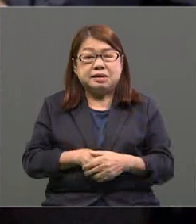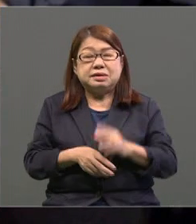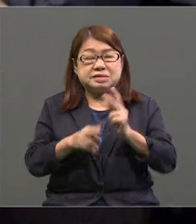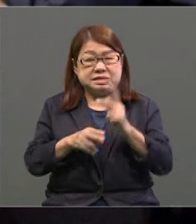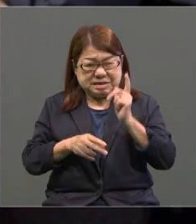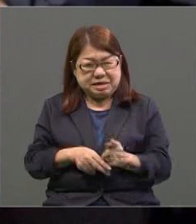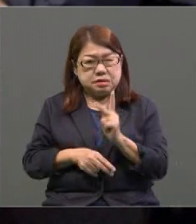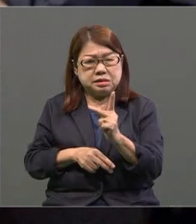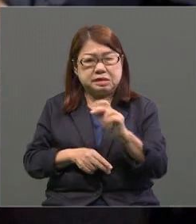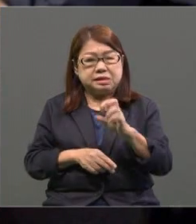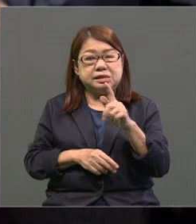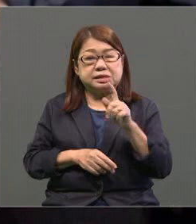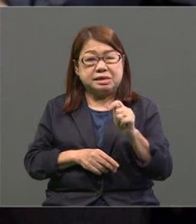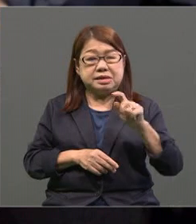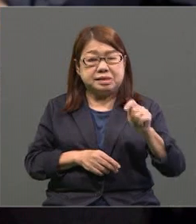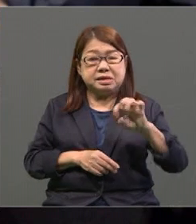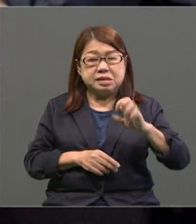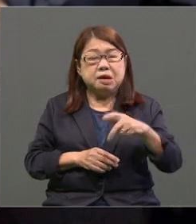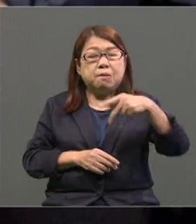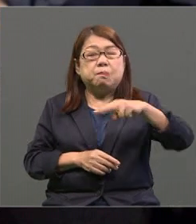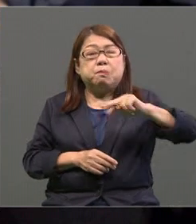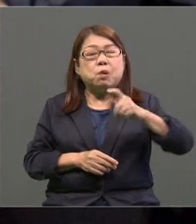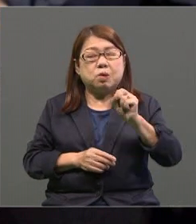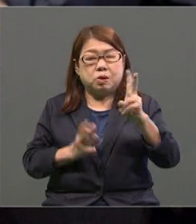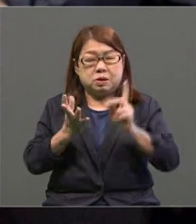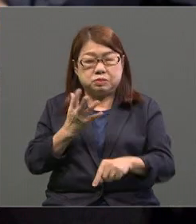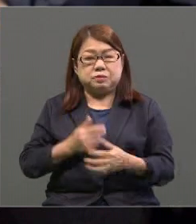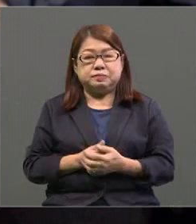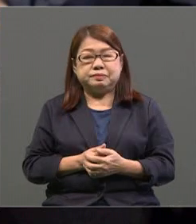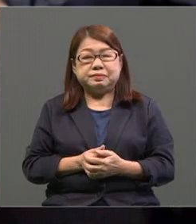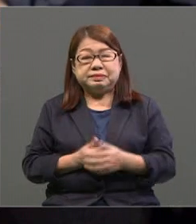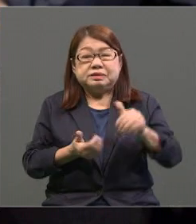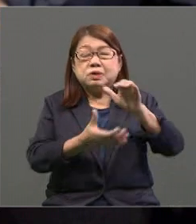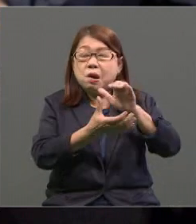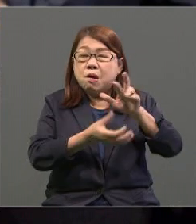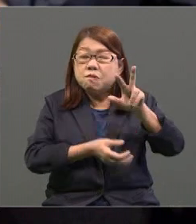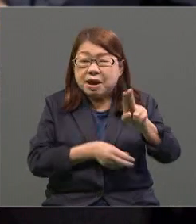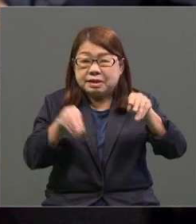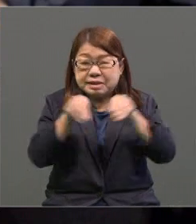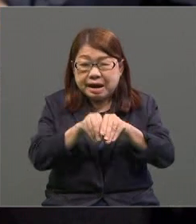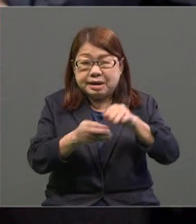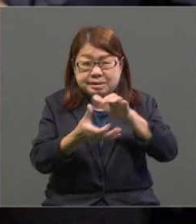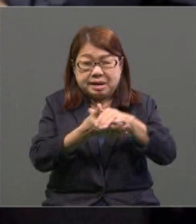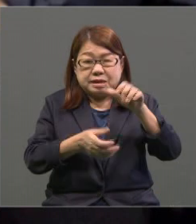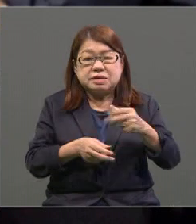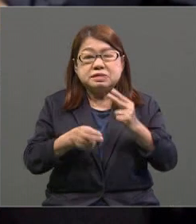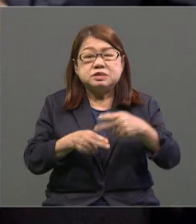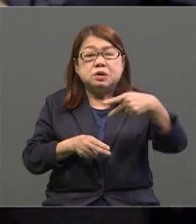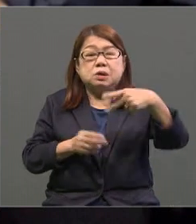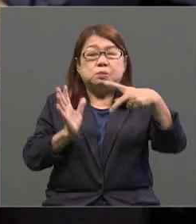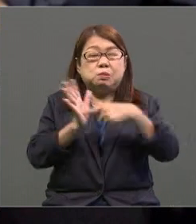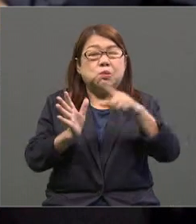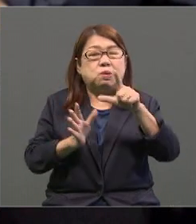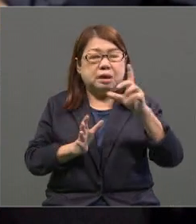ชื่อกิตติพงษ์บุญขจรถาวรแล้วก็แฟนเขาที่ตอนแรกจะแต่งงานกันอยู่ละภูลดาลือชาธรรม